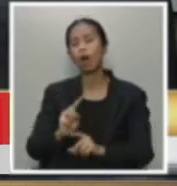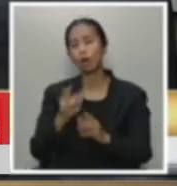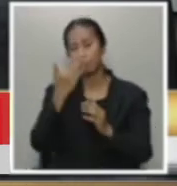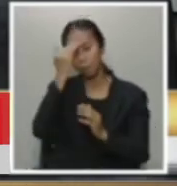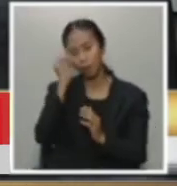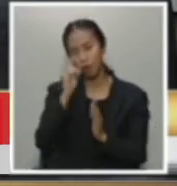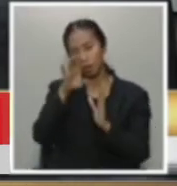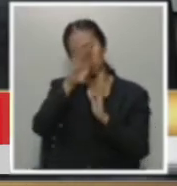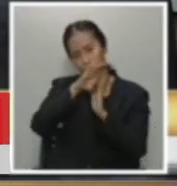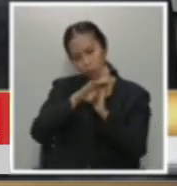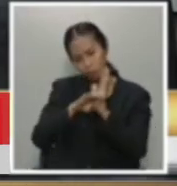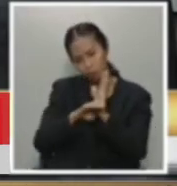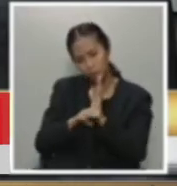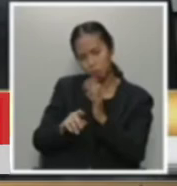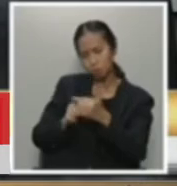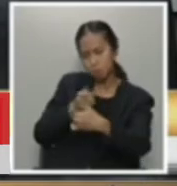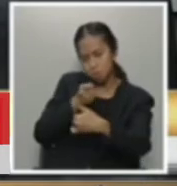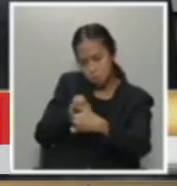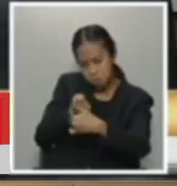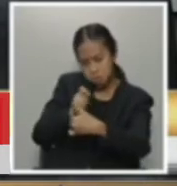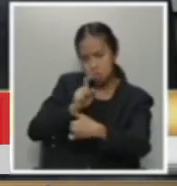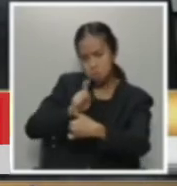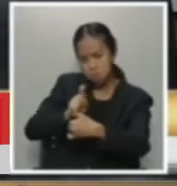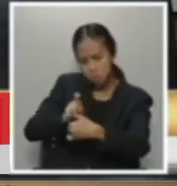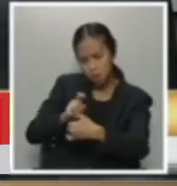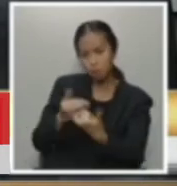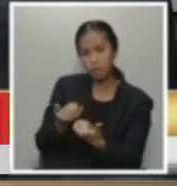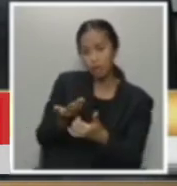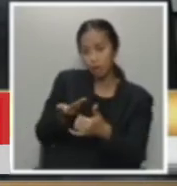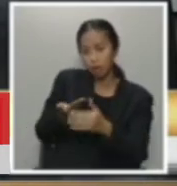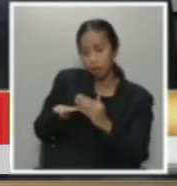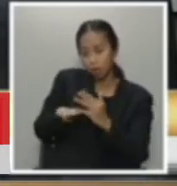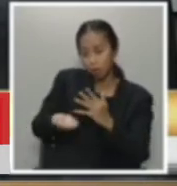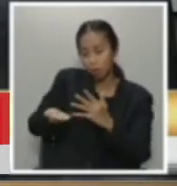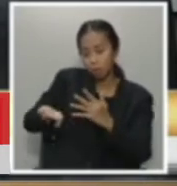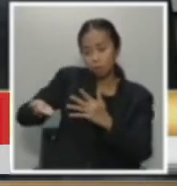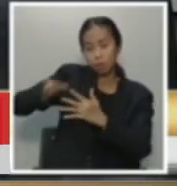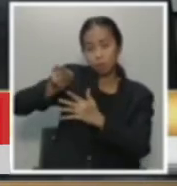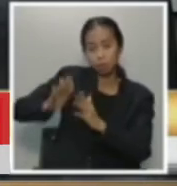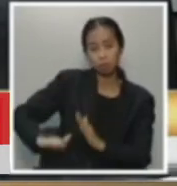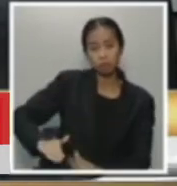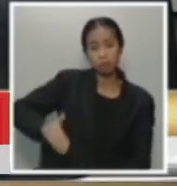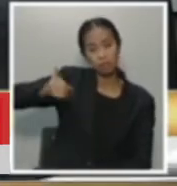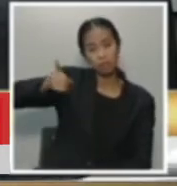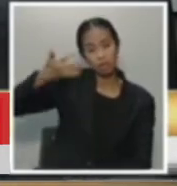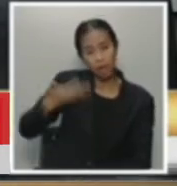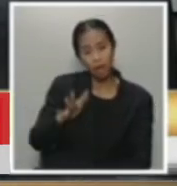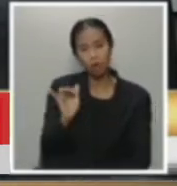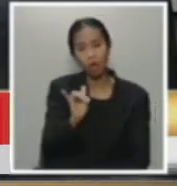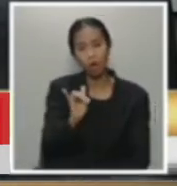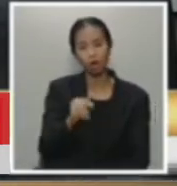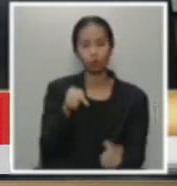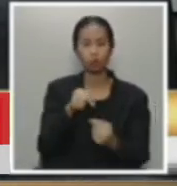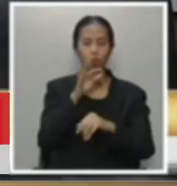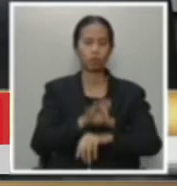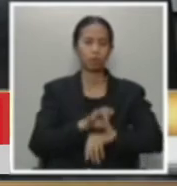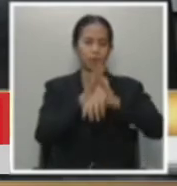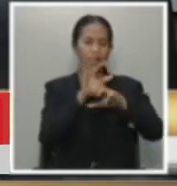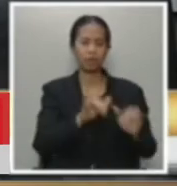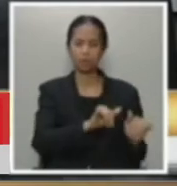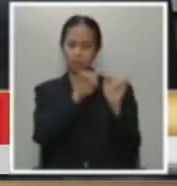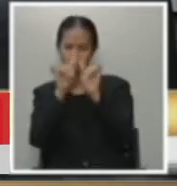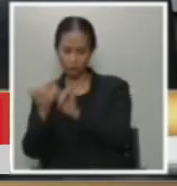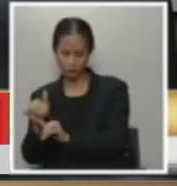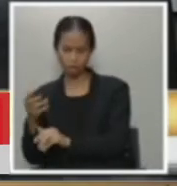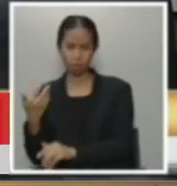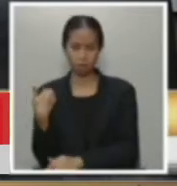การสืบสวนสอบสวนทุกวันเนี้ยมันดีขึ้นหรือยังมันเป็นปัญหาหรือยังการแต่งตั้งโยกย้ายเนี่ยมีระบบคุณธรรม